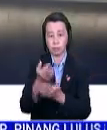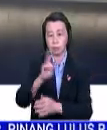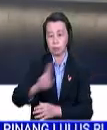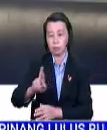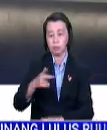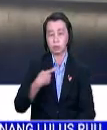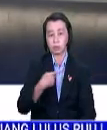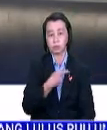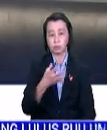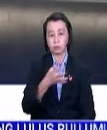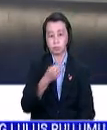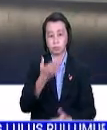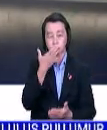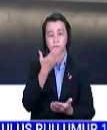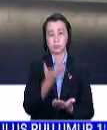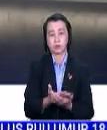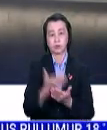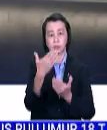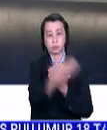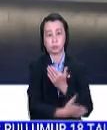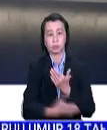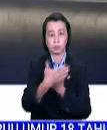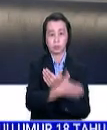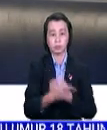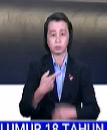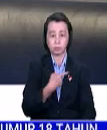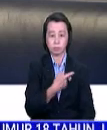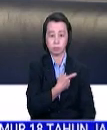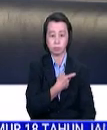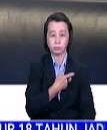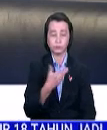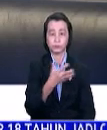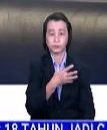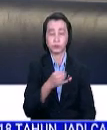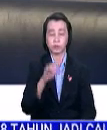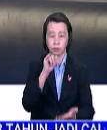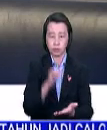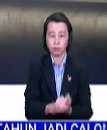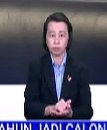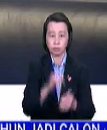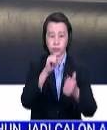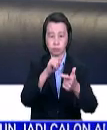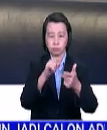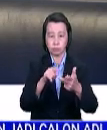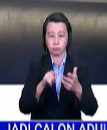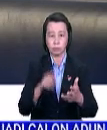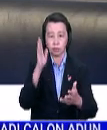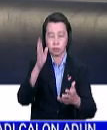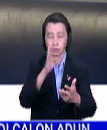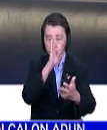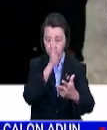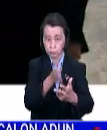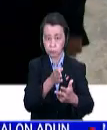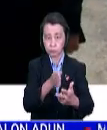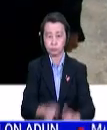kita serta kebaikan negara kita. Disyaratkan supaya itu di antara perkara-perkara yang akan kita